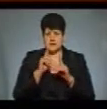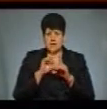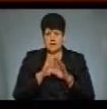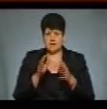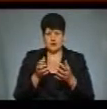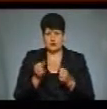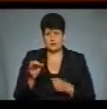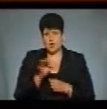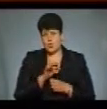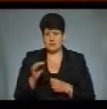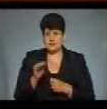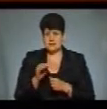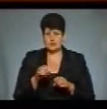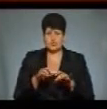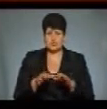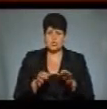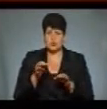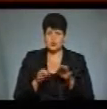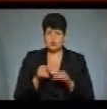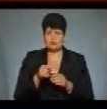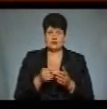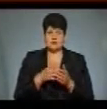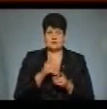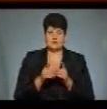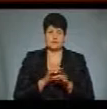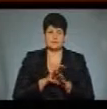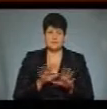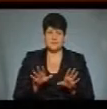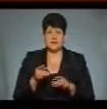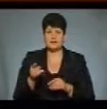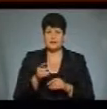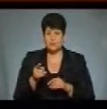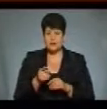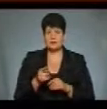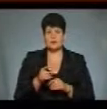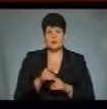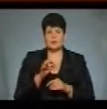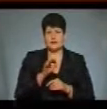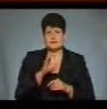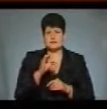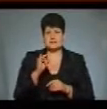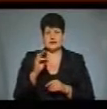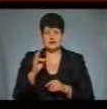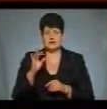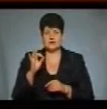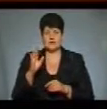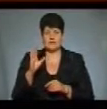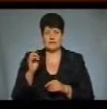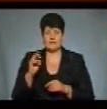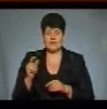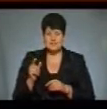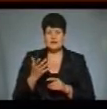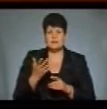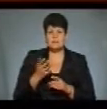отримали офіційного рішення суду, тому тарифи не змінять. Тернополянин Олег Синовець, який після підвищення тарифів на проїзд